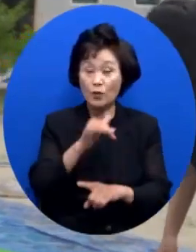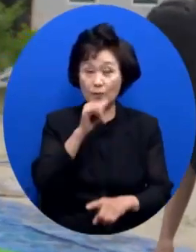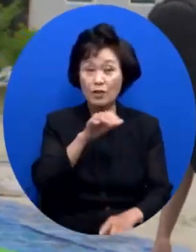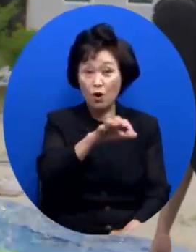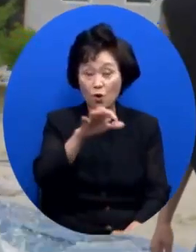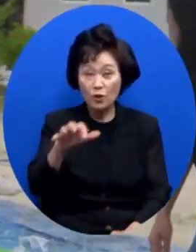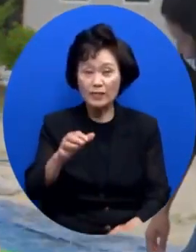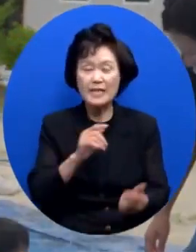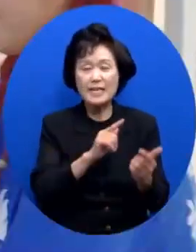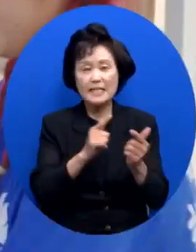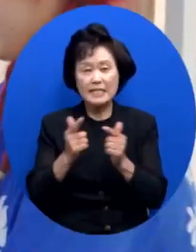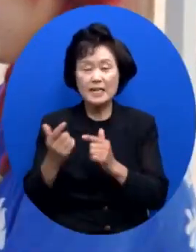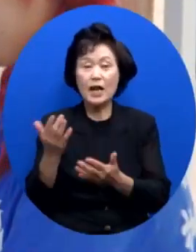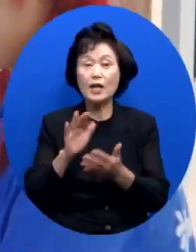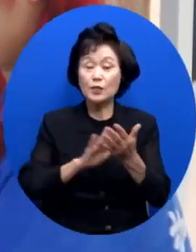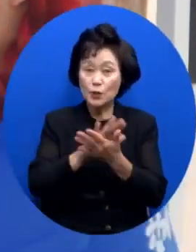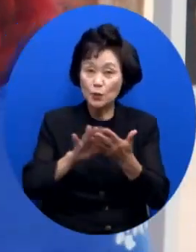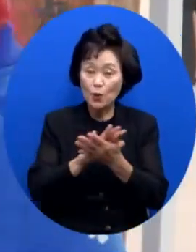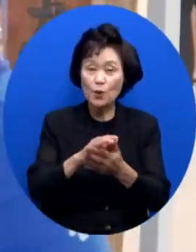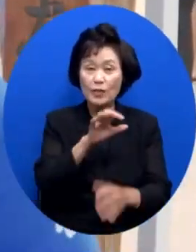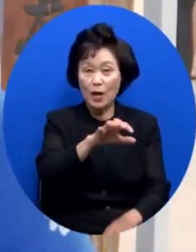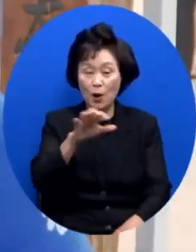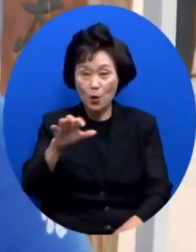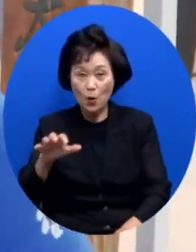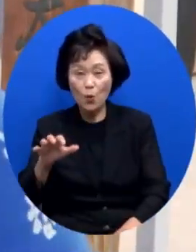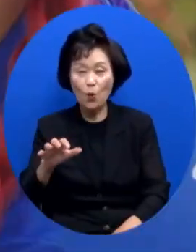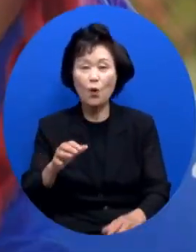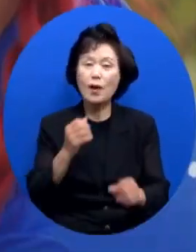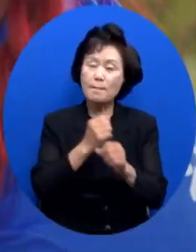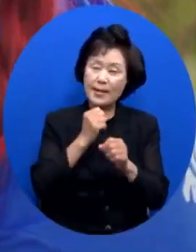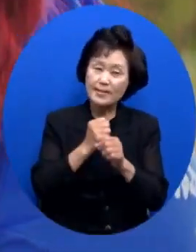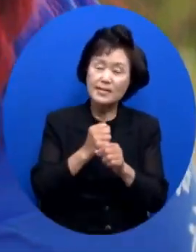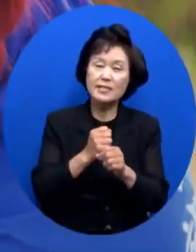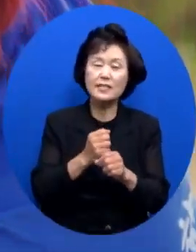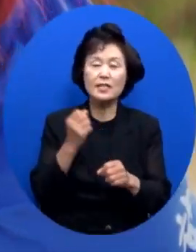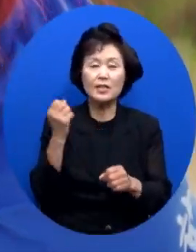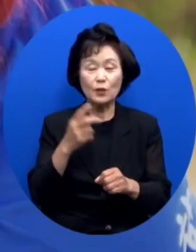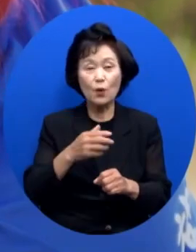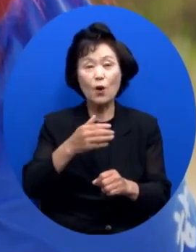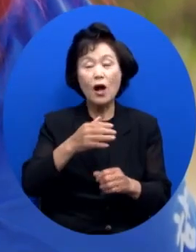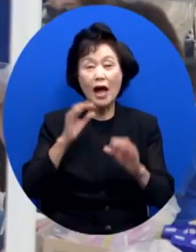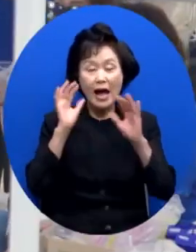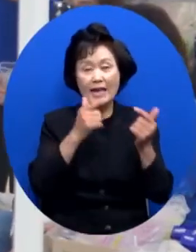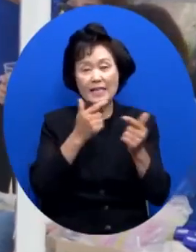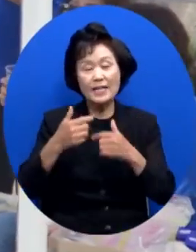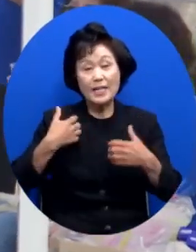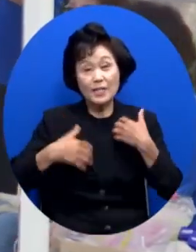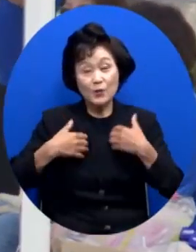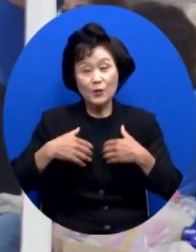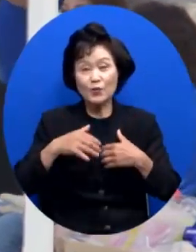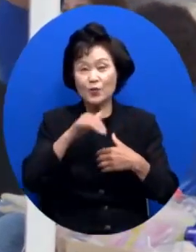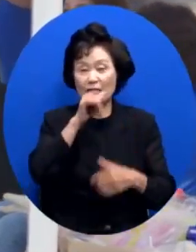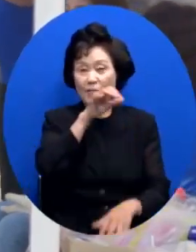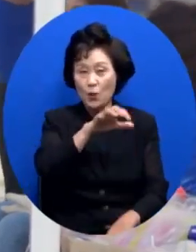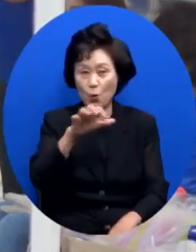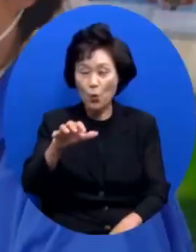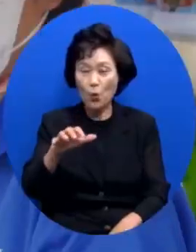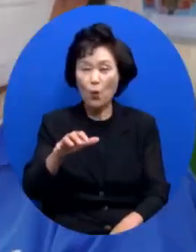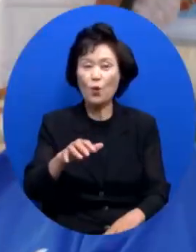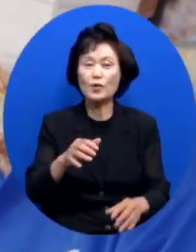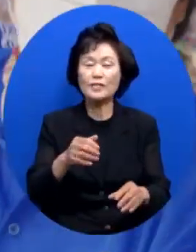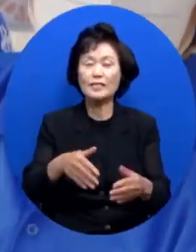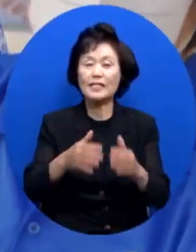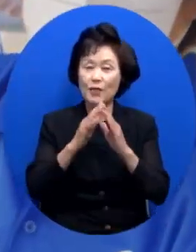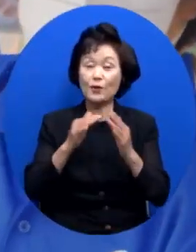각종 놀이기구와 보드게임, 페이스페인팅, 각종 만들기 등 다음 세대가 즐길 수 있는 코너가 마련됐습니다.